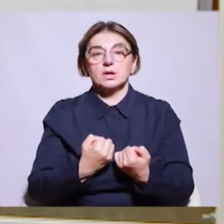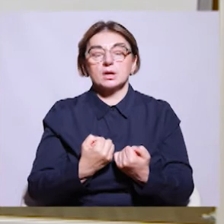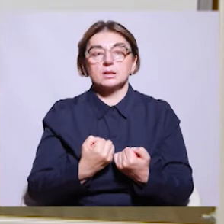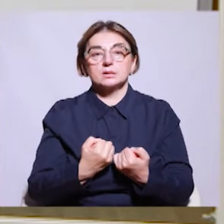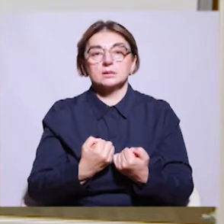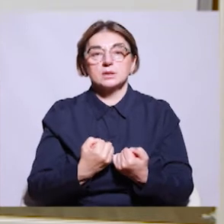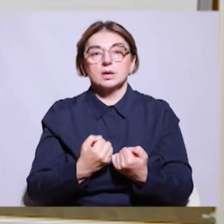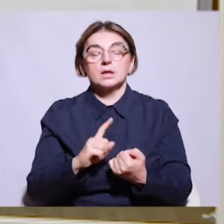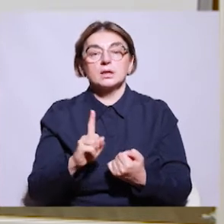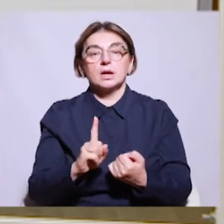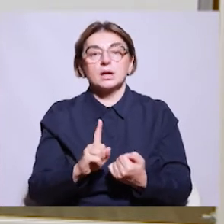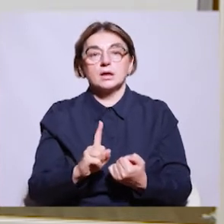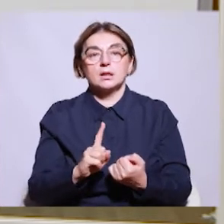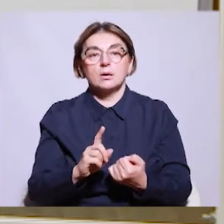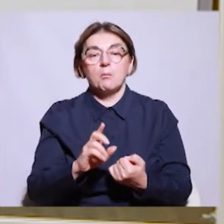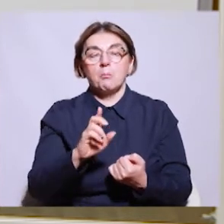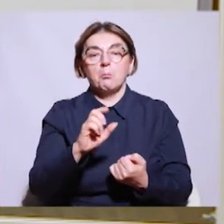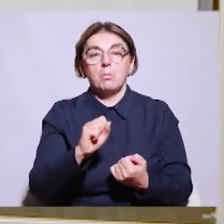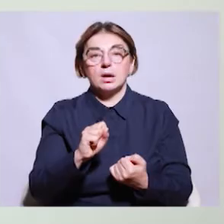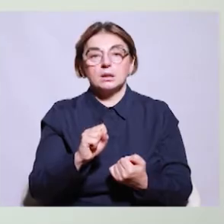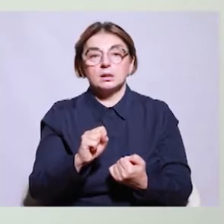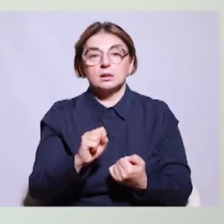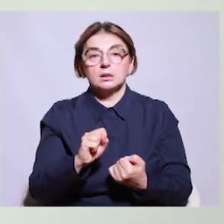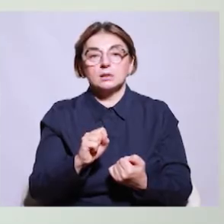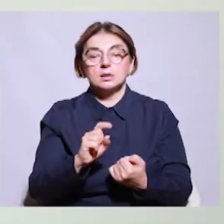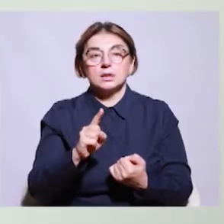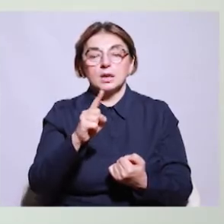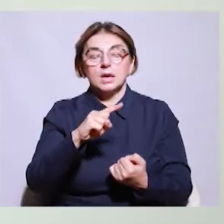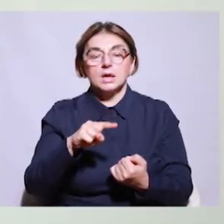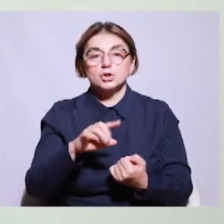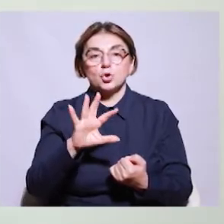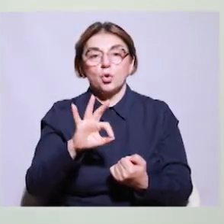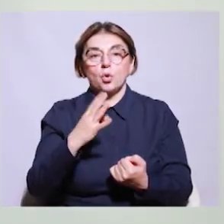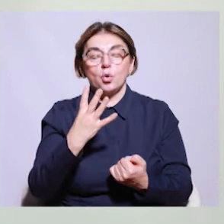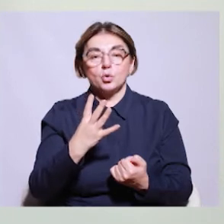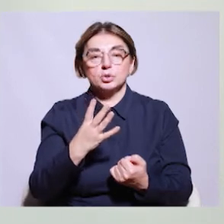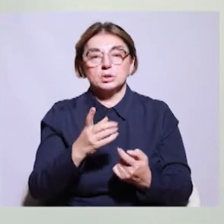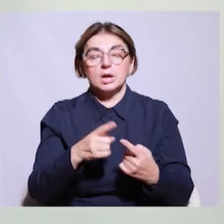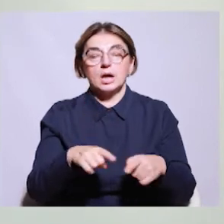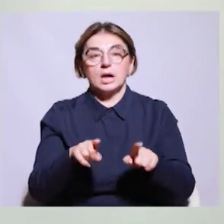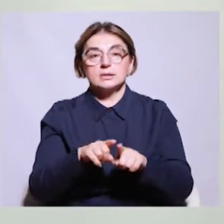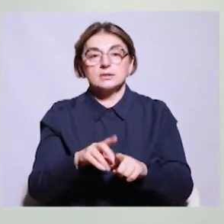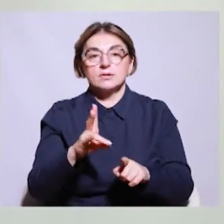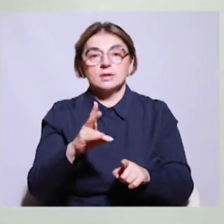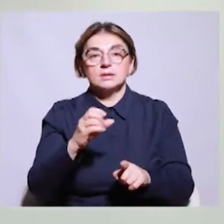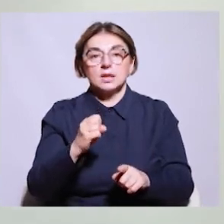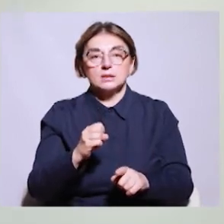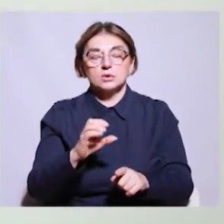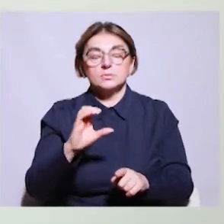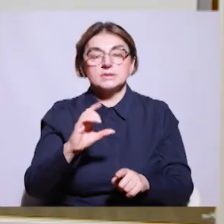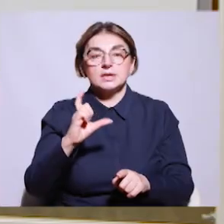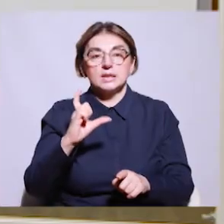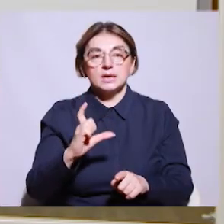ჩვენ მივიღეთ რა? ბარიუმის სულფატი და ნატრიუმის